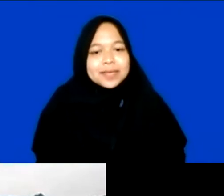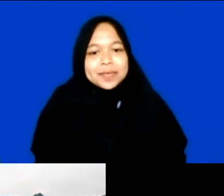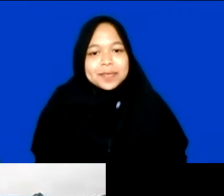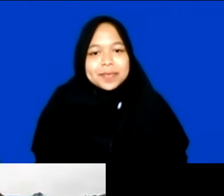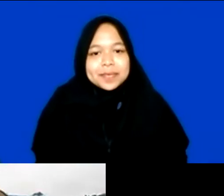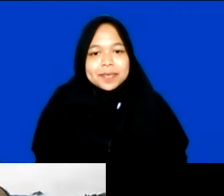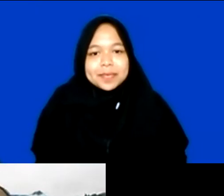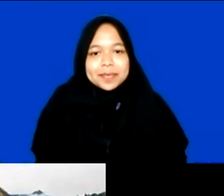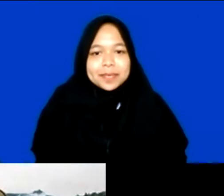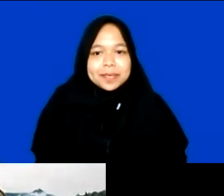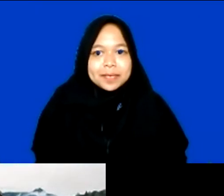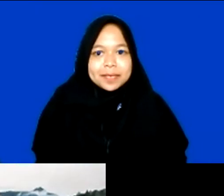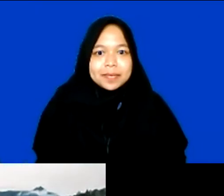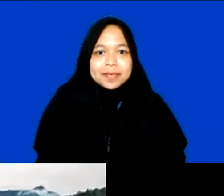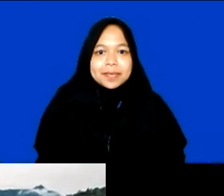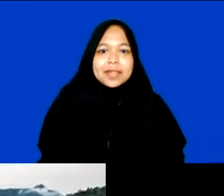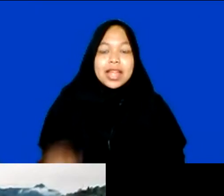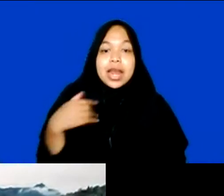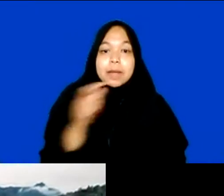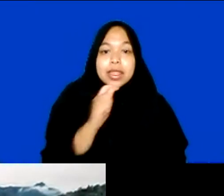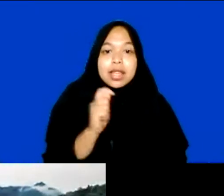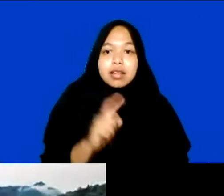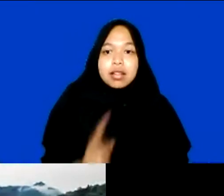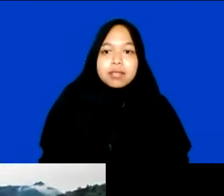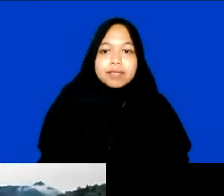kasih. Ini ada pertanyaan lagi, Mas Kirei,